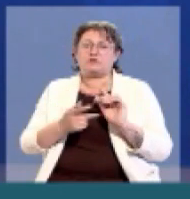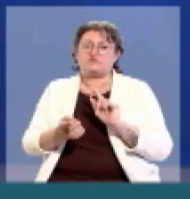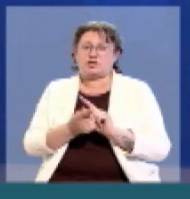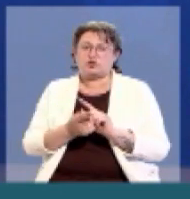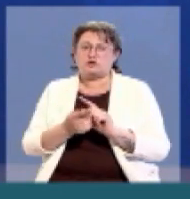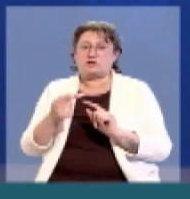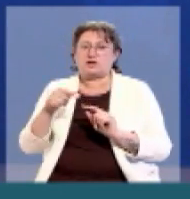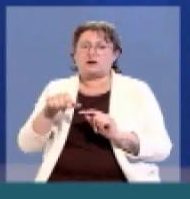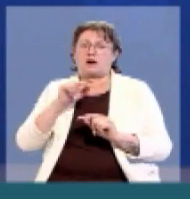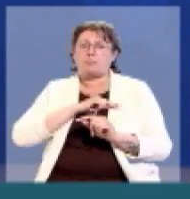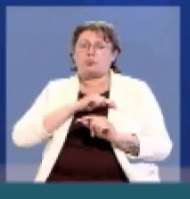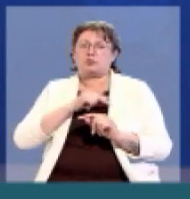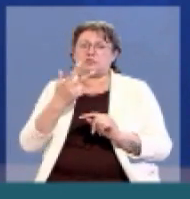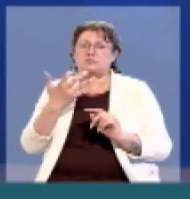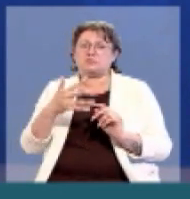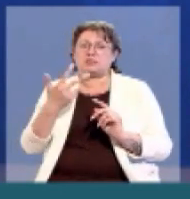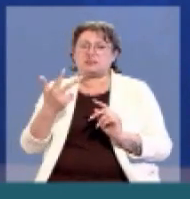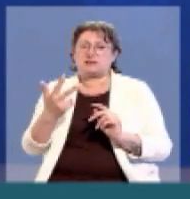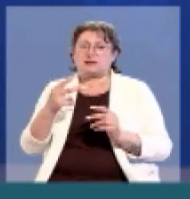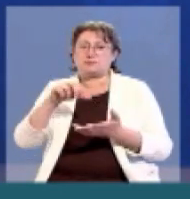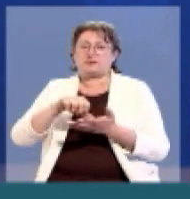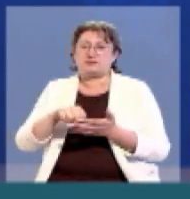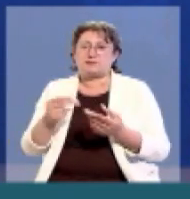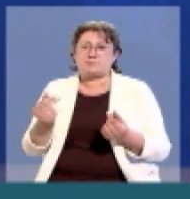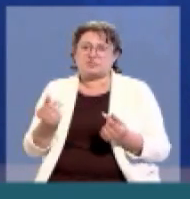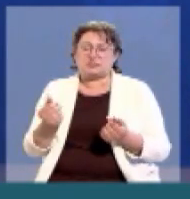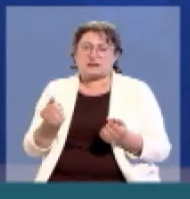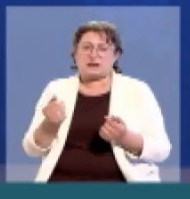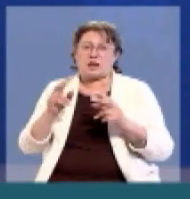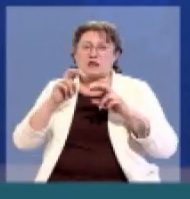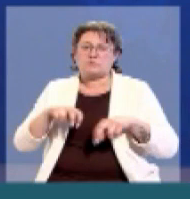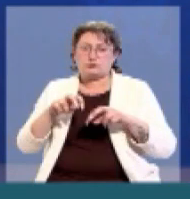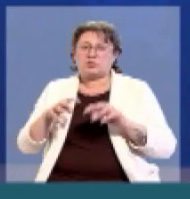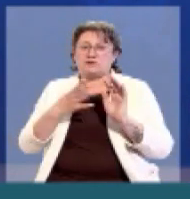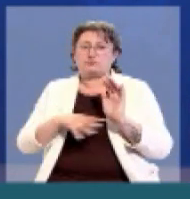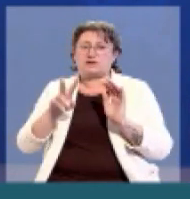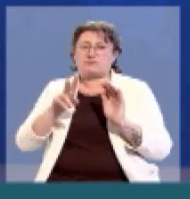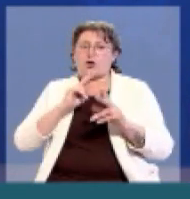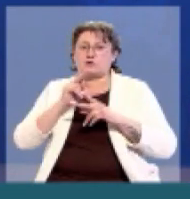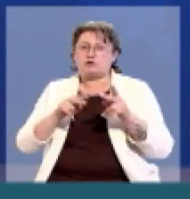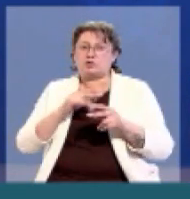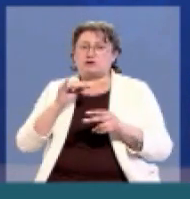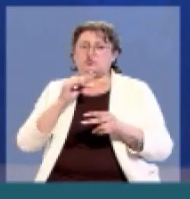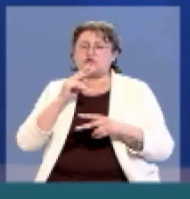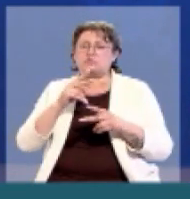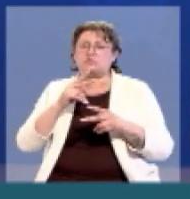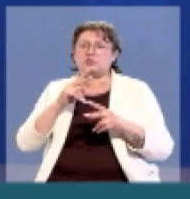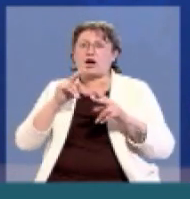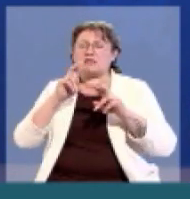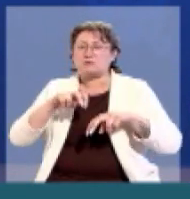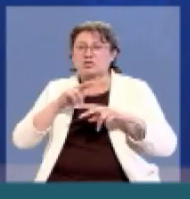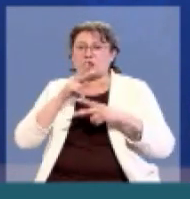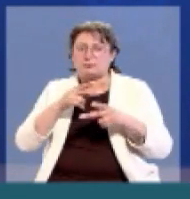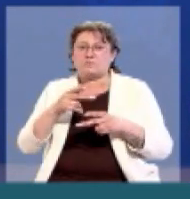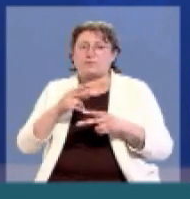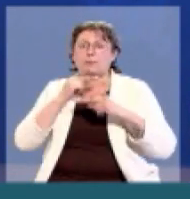встреч, где охвачена работой 353 представителя бизнеса. Рассмотрено 92 обращения и жалобы предпринимателей.